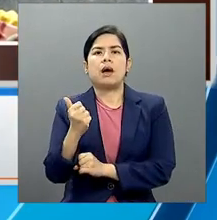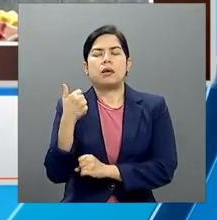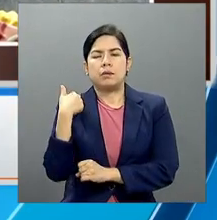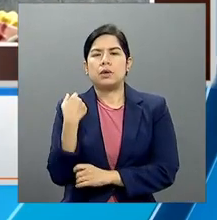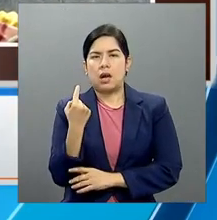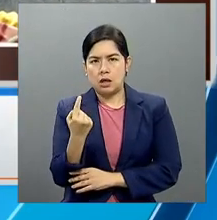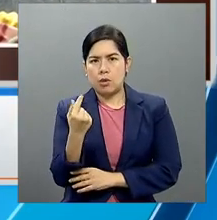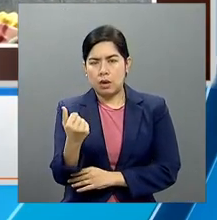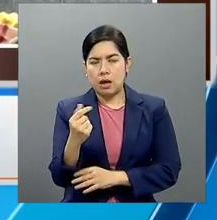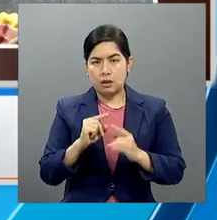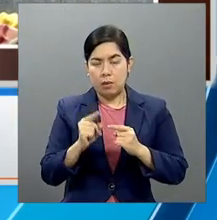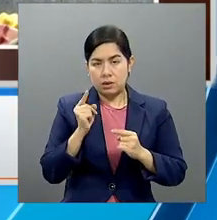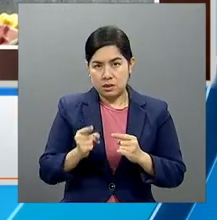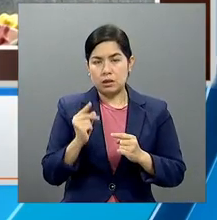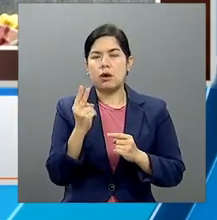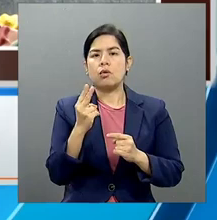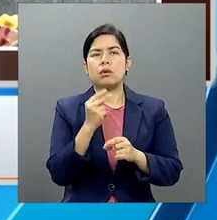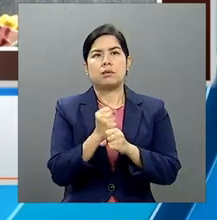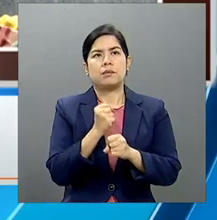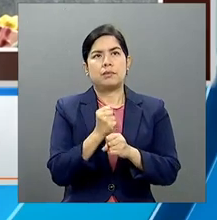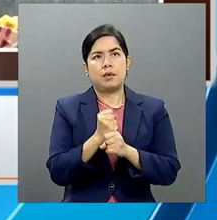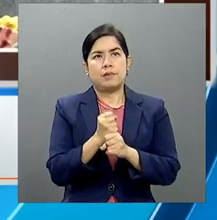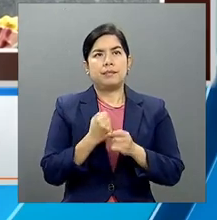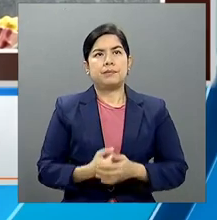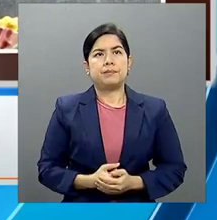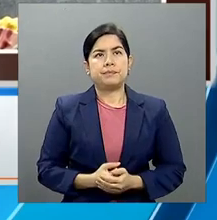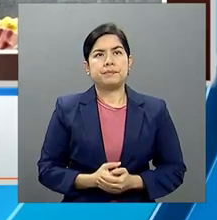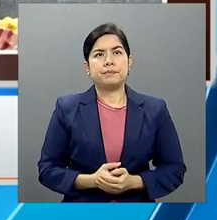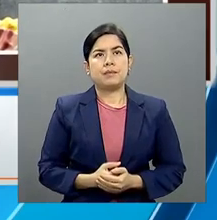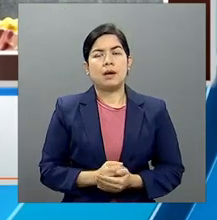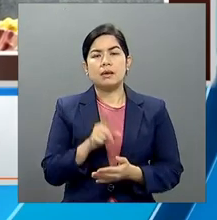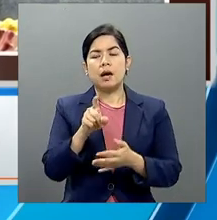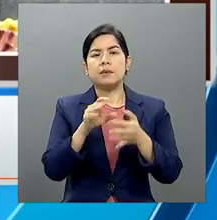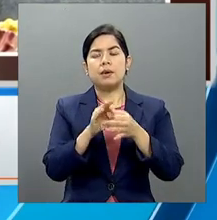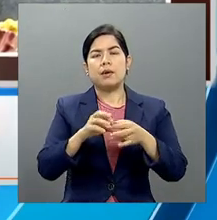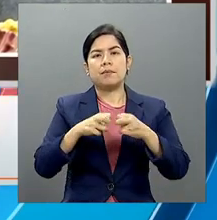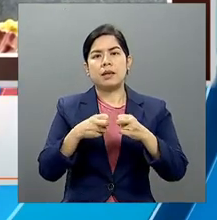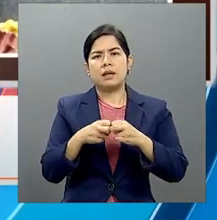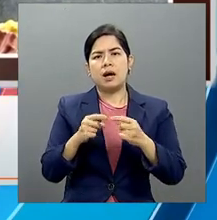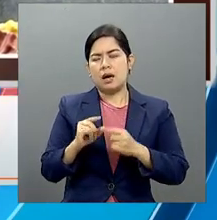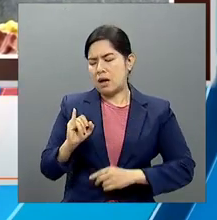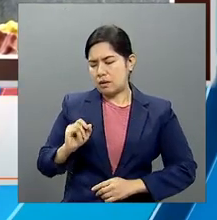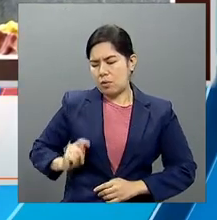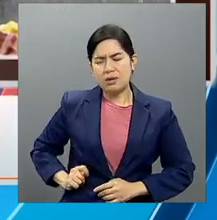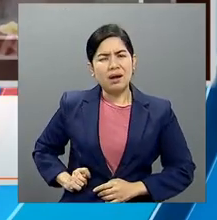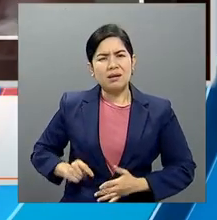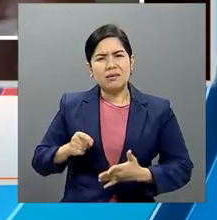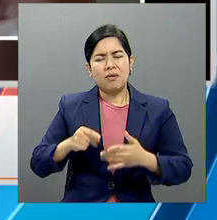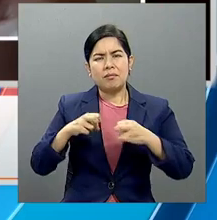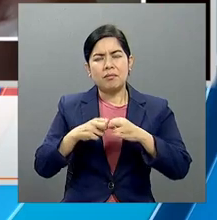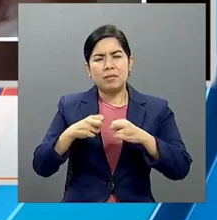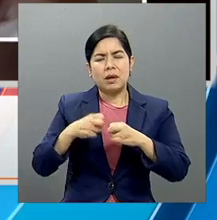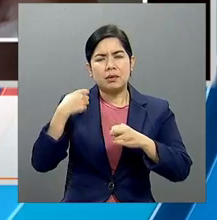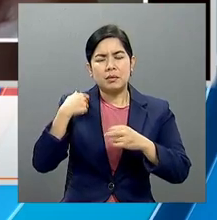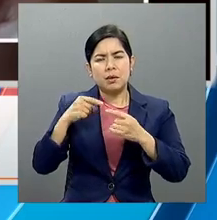ล้วมีครบสองข้างยังไงก็ดีกว่าที่นี้เรื่องของภาวะการเกิดไตเรื้อรังอะค่ะคุณหมอความน่ากลัวอย่างหนึ่งโดยส่วนใหญ่เนาะค